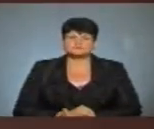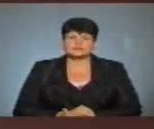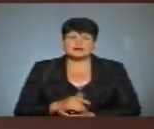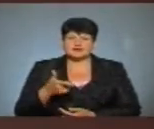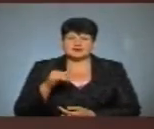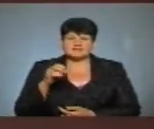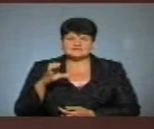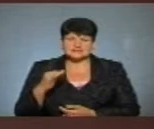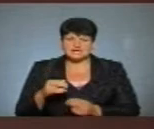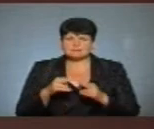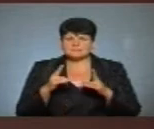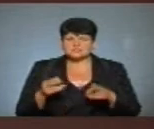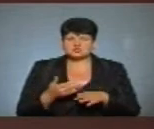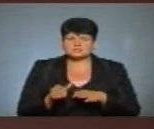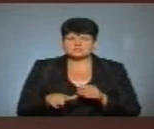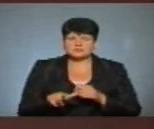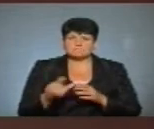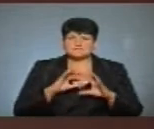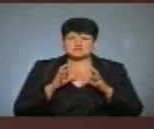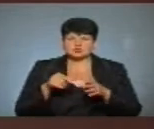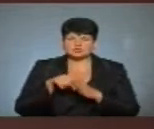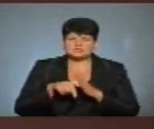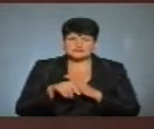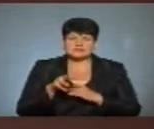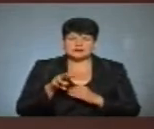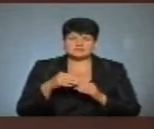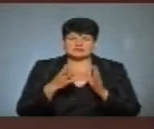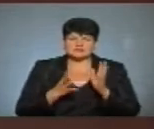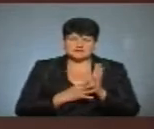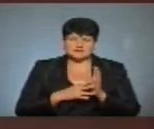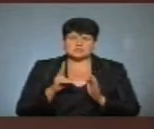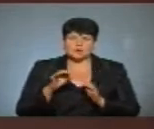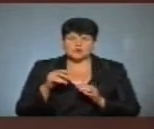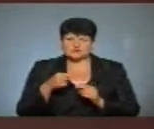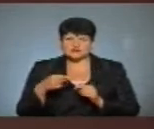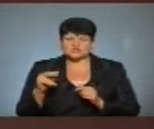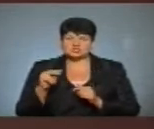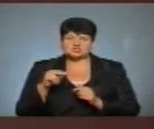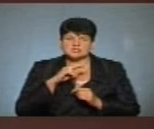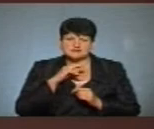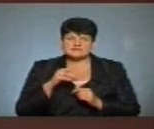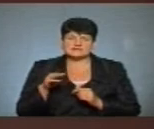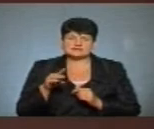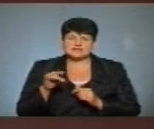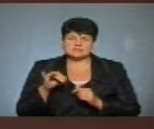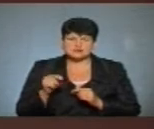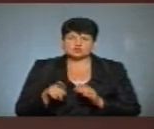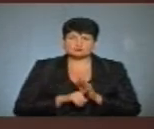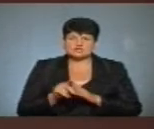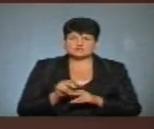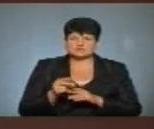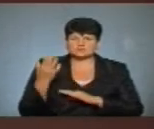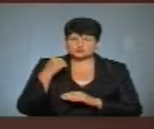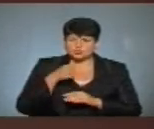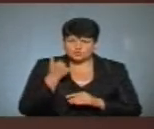Гаївський міст – частина траси міжнародного значення М-19 Доманове-Коваль-Черніці-Тереблече. Його почали ремонтувати торік.